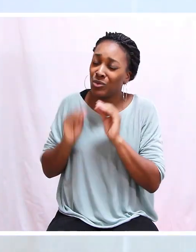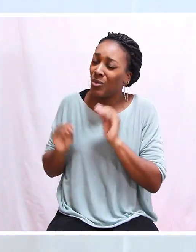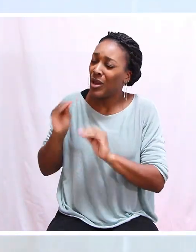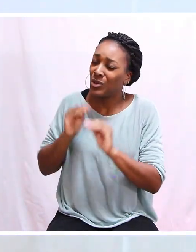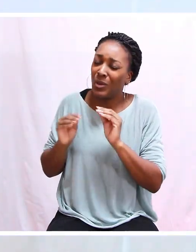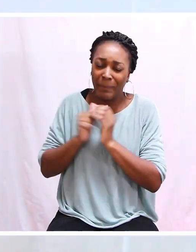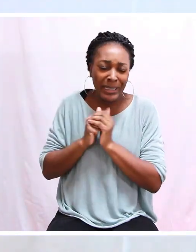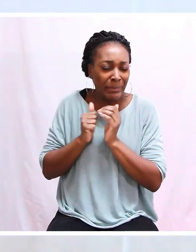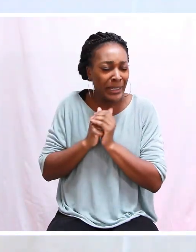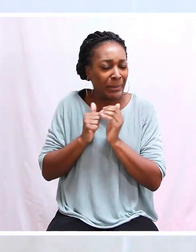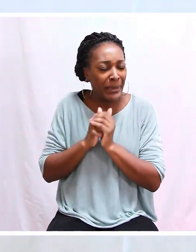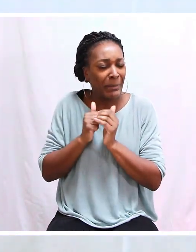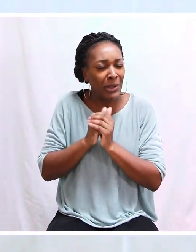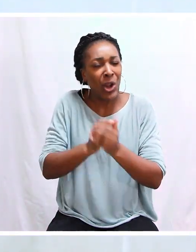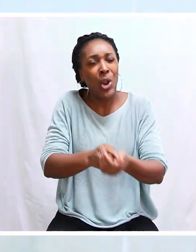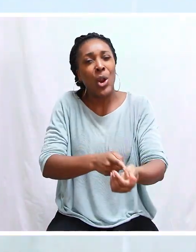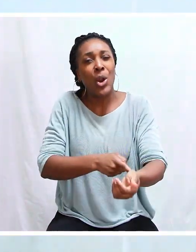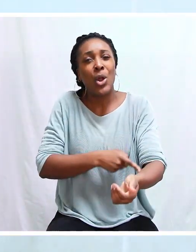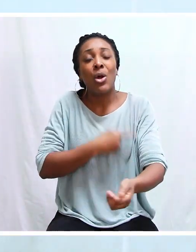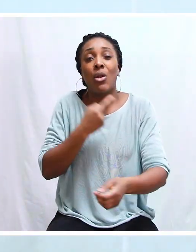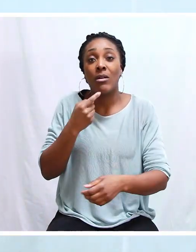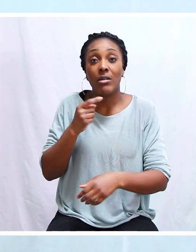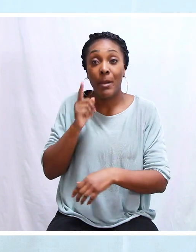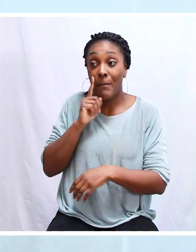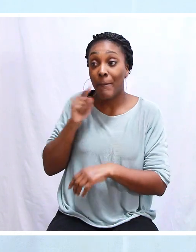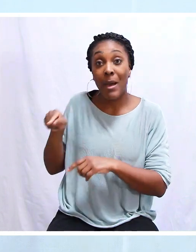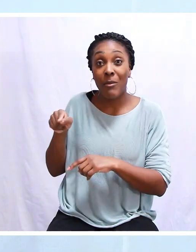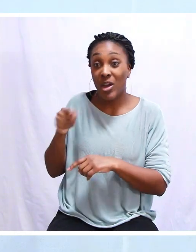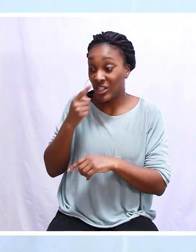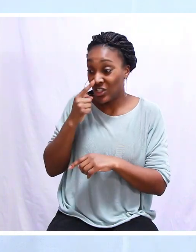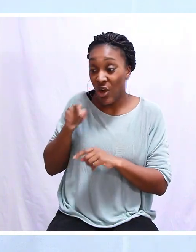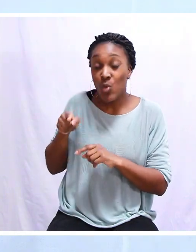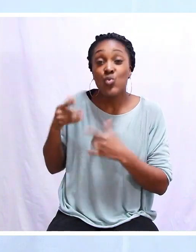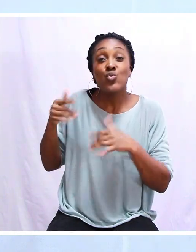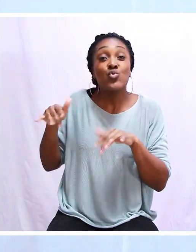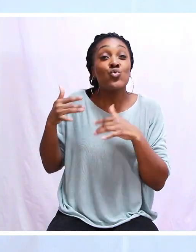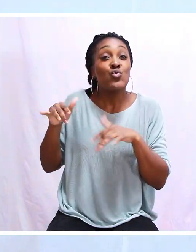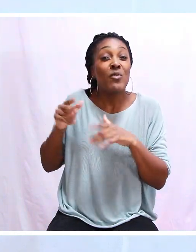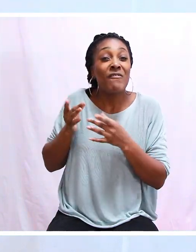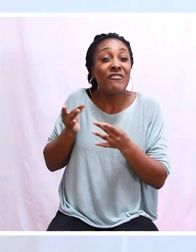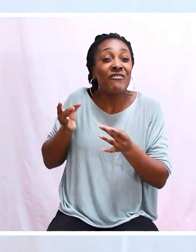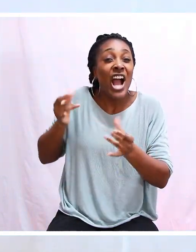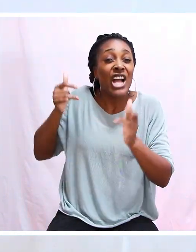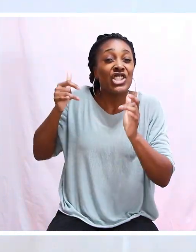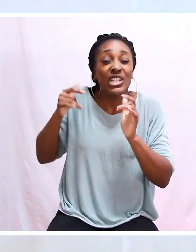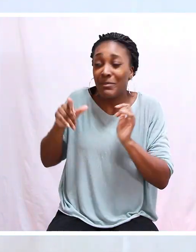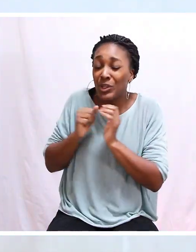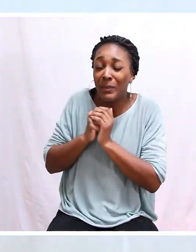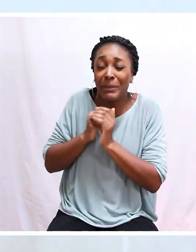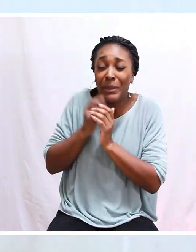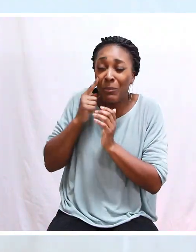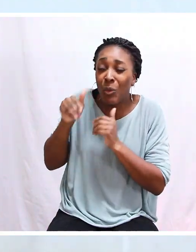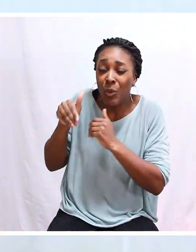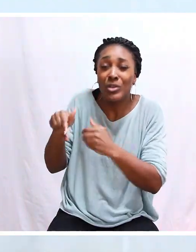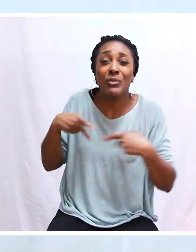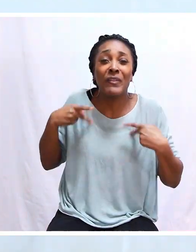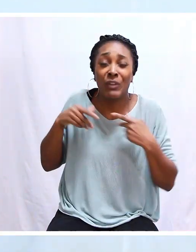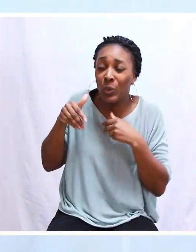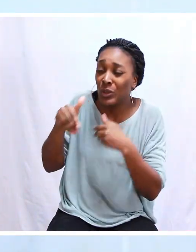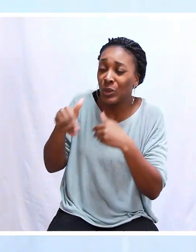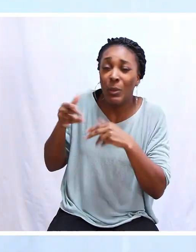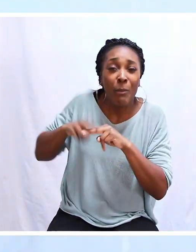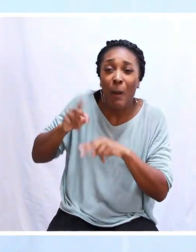j'ai prié longtemps. Et ma maman, en fait, tenait à un fil. On voyait qu'il y avait qu'un fil de vie qui tenait. Mais je priais pour que ce fil continue à être